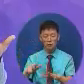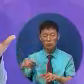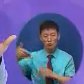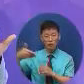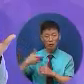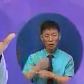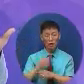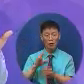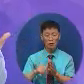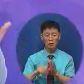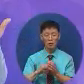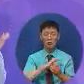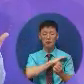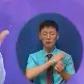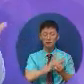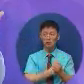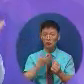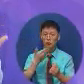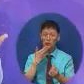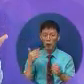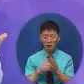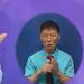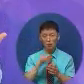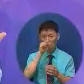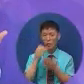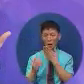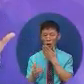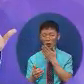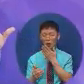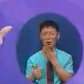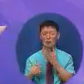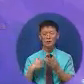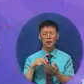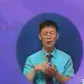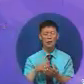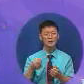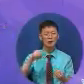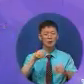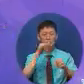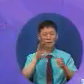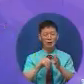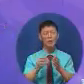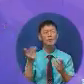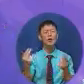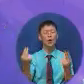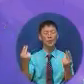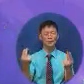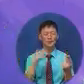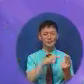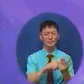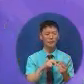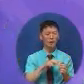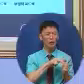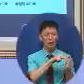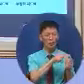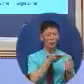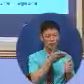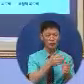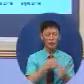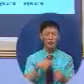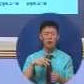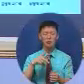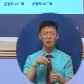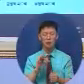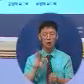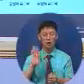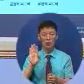방식에 따라서 유능감을 떨어뜨리지 않고 좋을 수 있어요. 저희가 한 실험은 비교를 했어요. 정보적인 피드백과